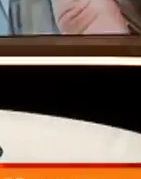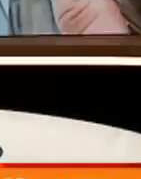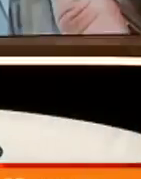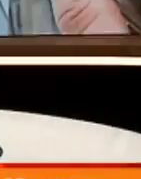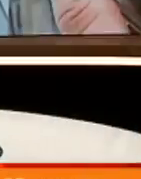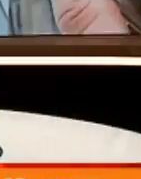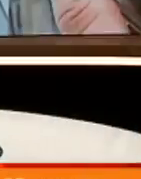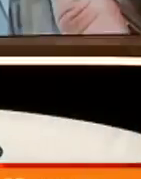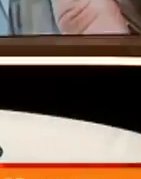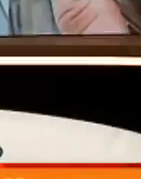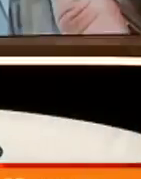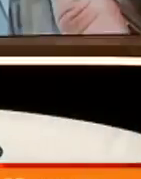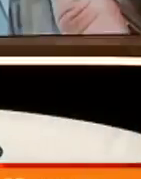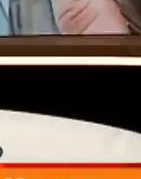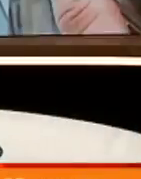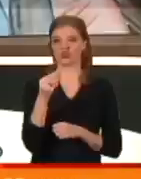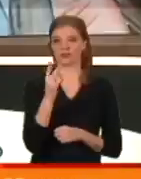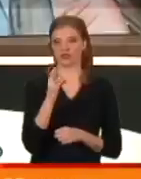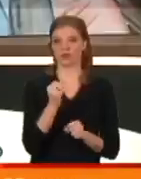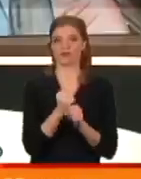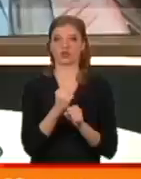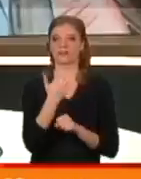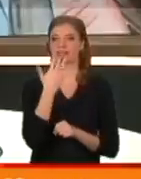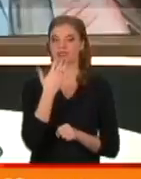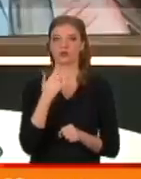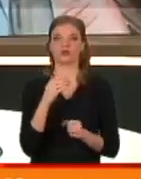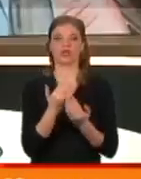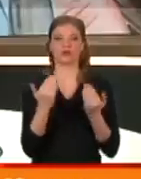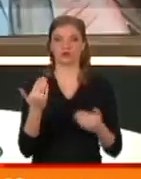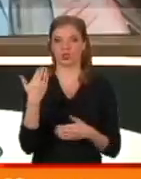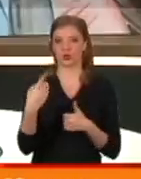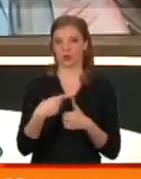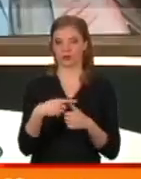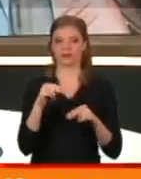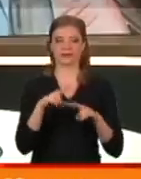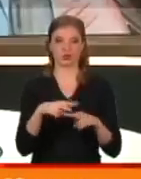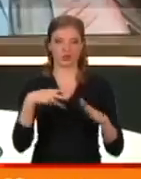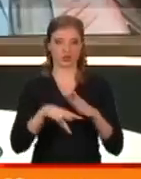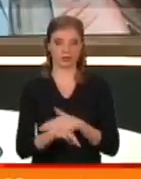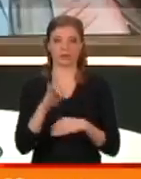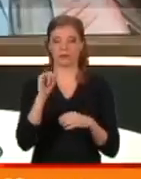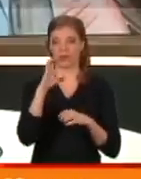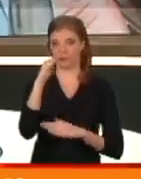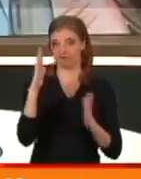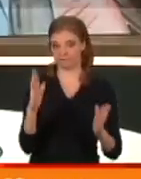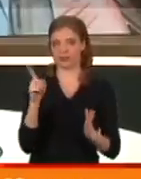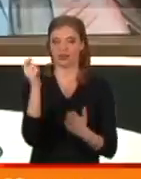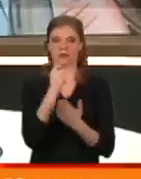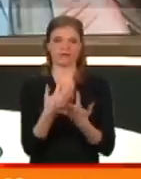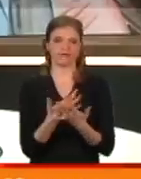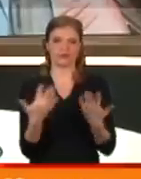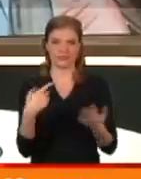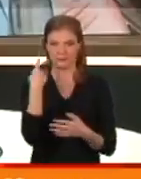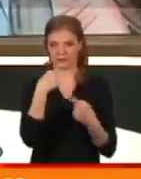кобзаря. Виставку «Квантовий стрибок Шевченка» влаштував Національний музей його імені в столичній підземці. На постерах кобзаря намалювали в